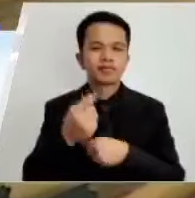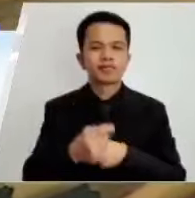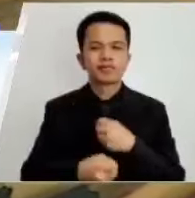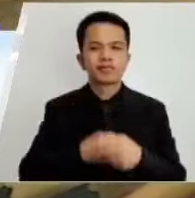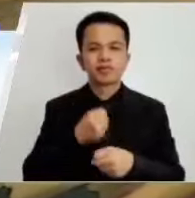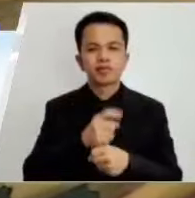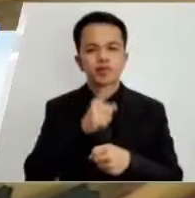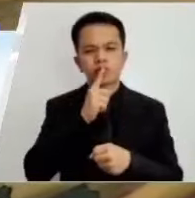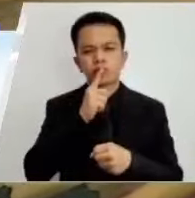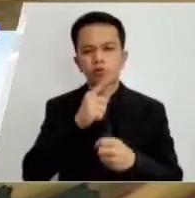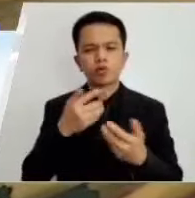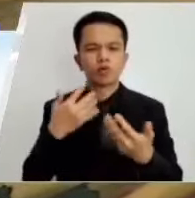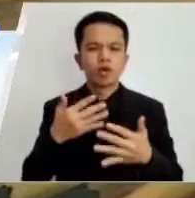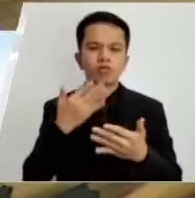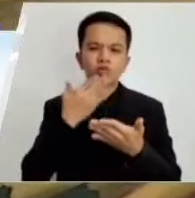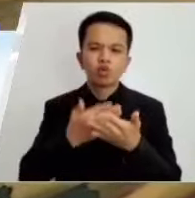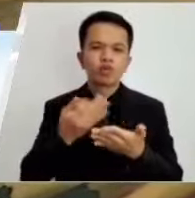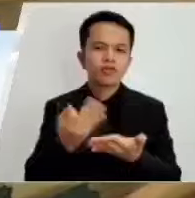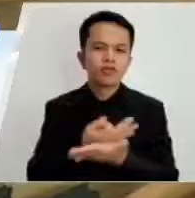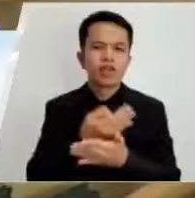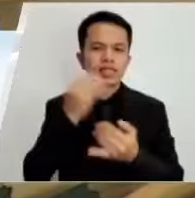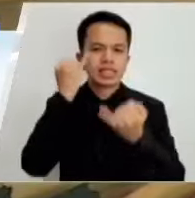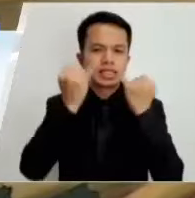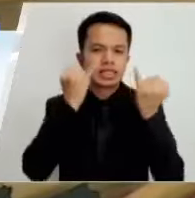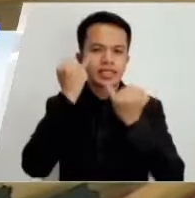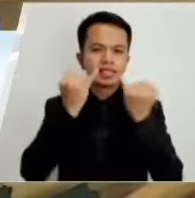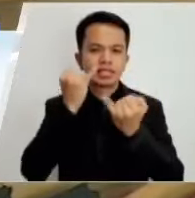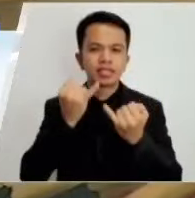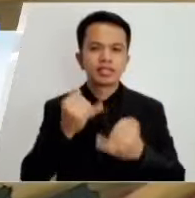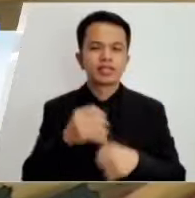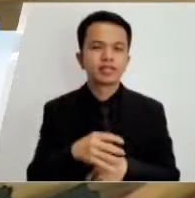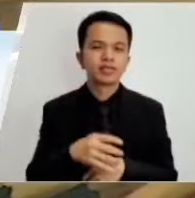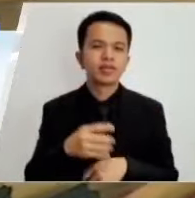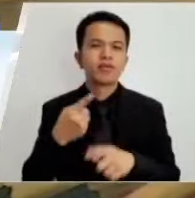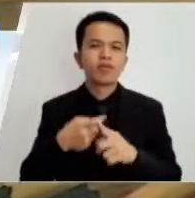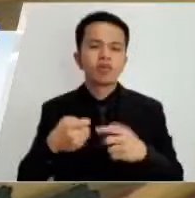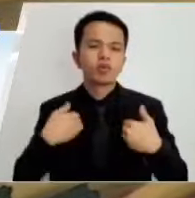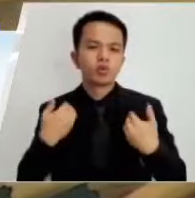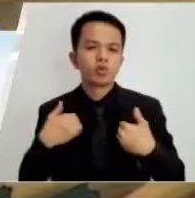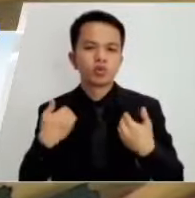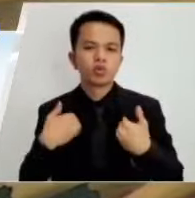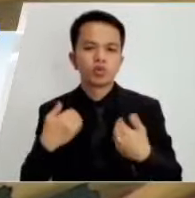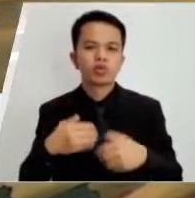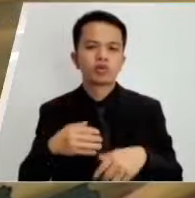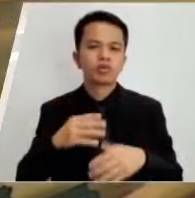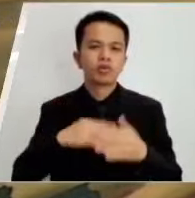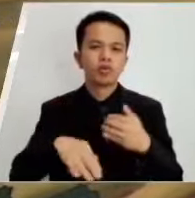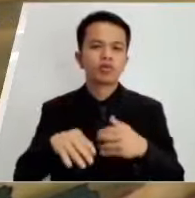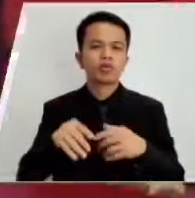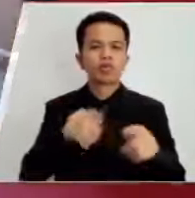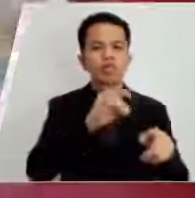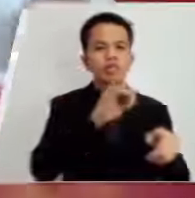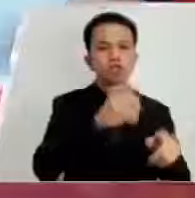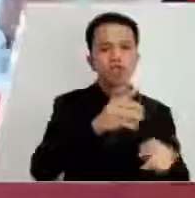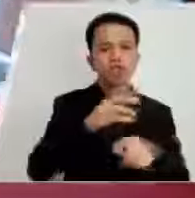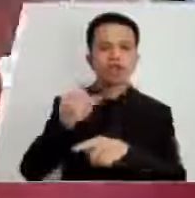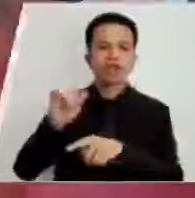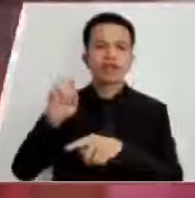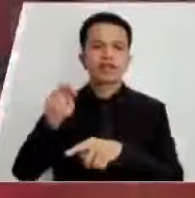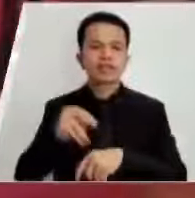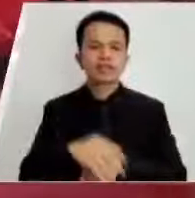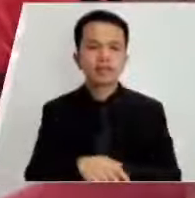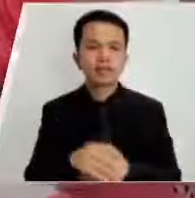fresh ideas mula sa kanilang mga bagets na board na sina Ding Dong at Alden. Ready na nga